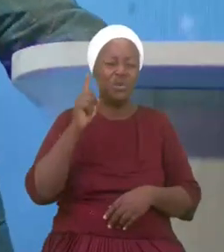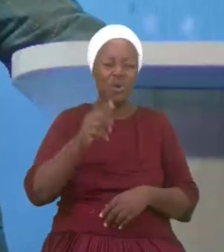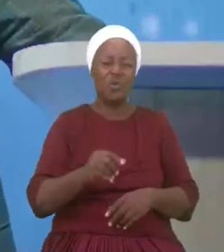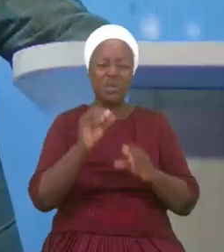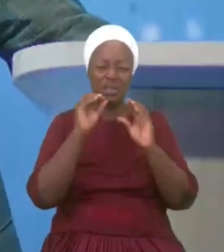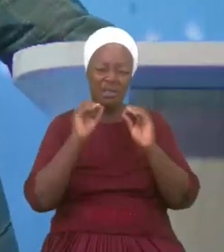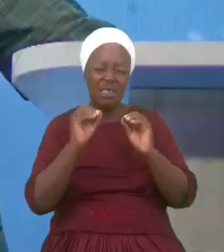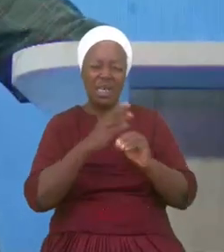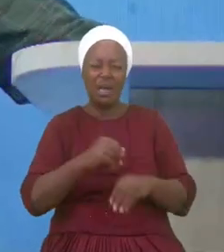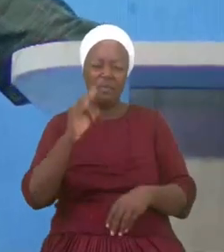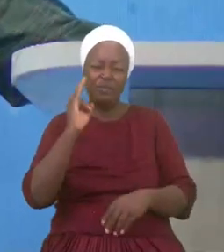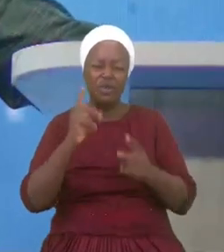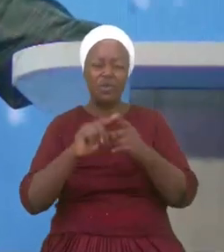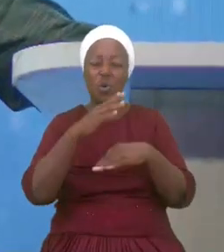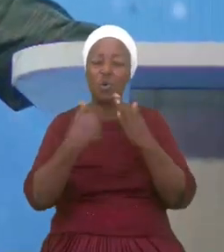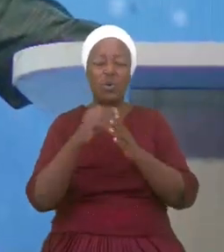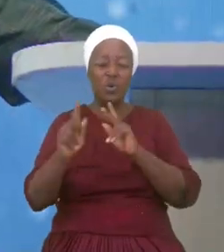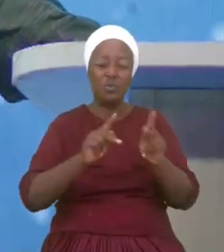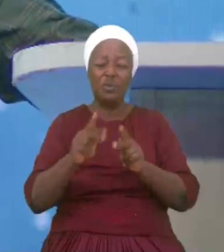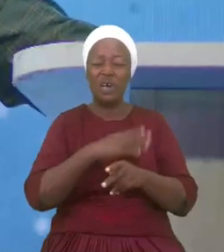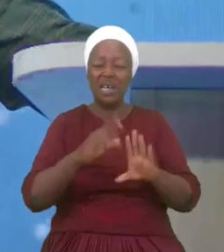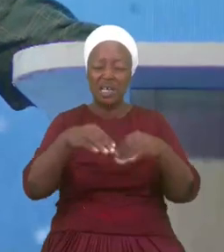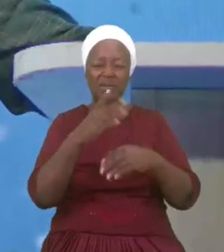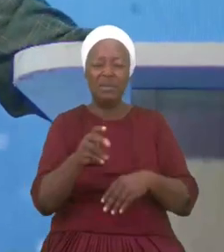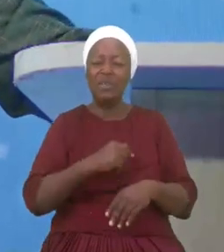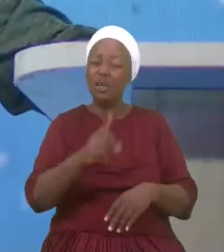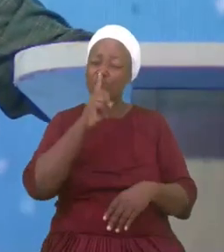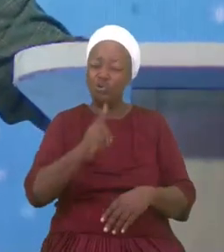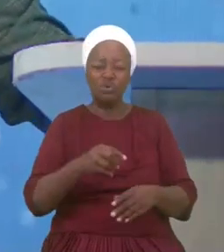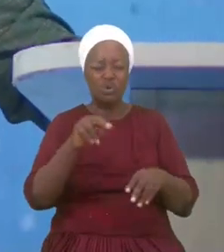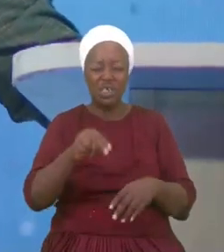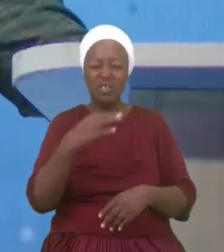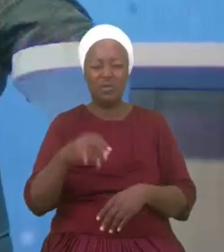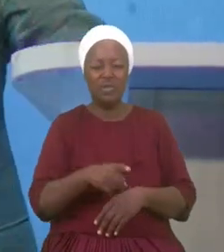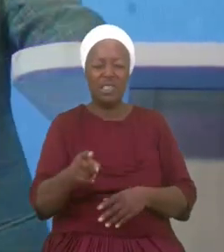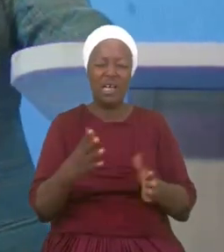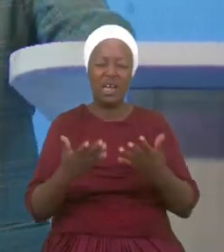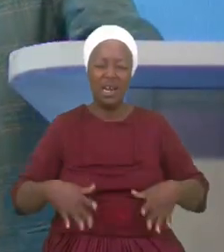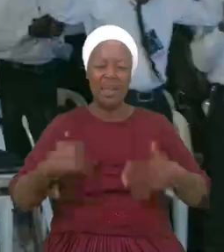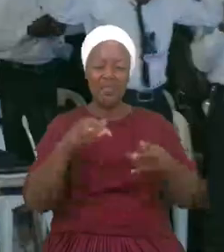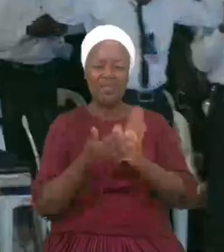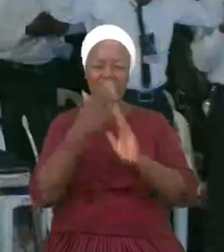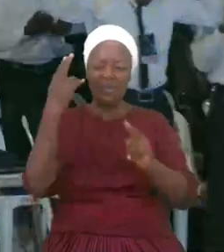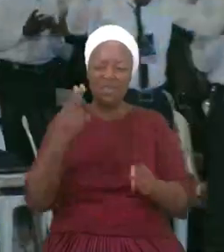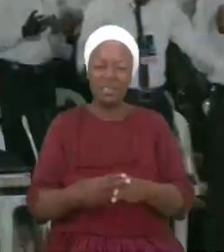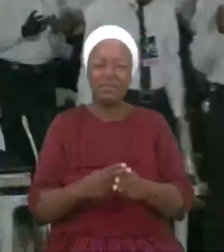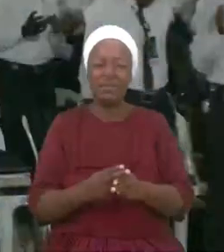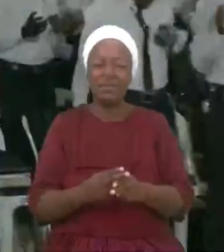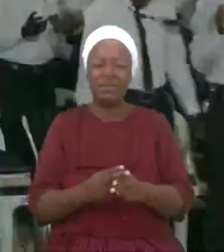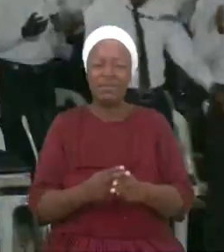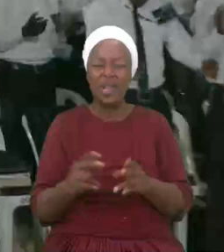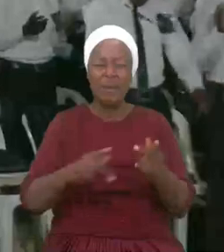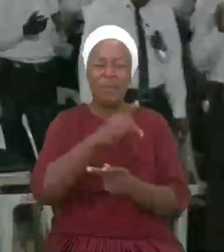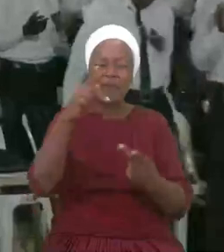et là-bas et partout je prie que tu bénis ton peuple et que tu leur accorde